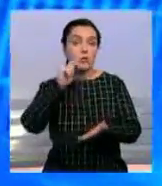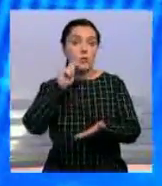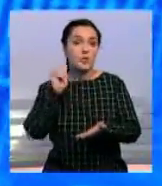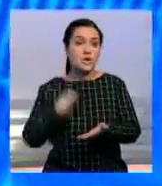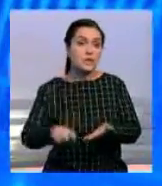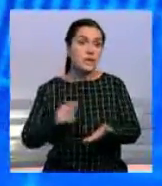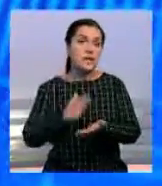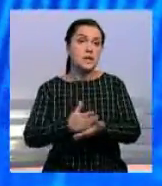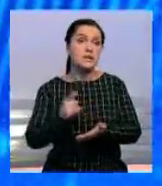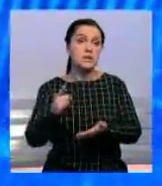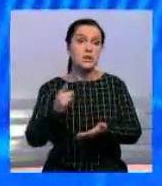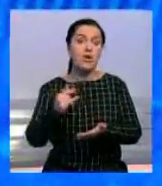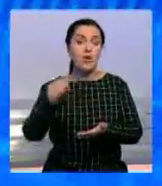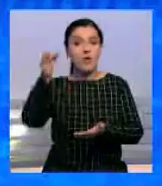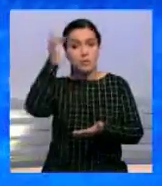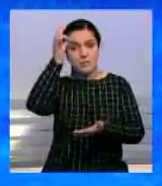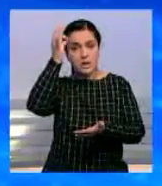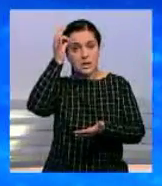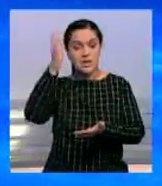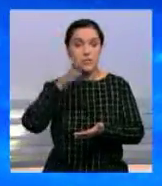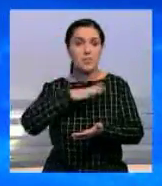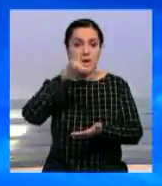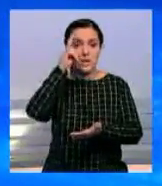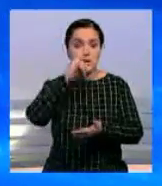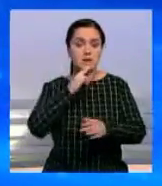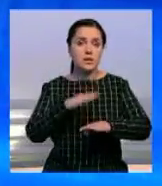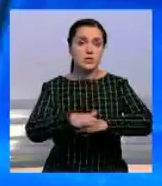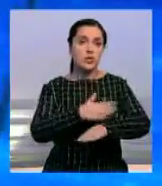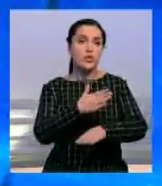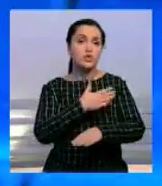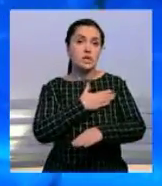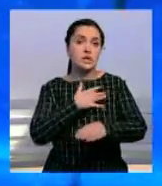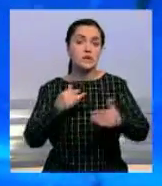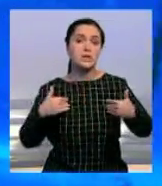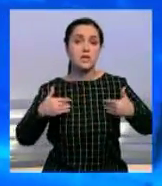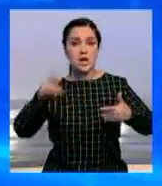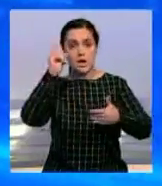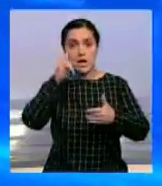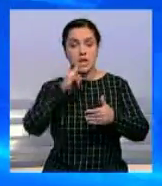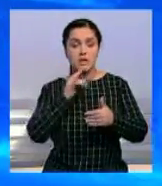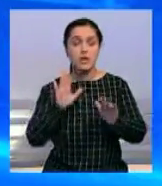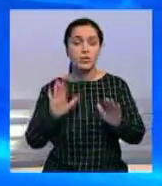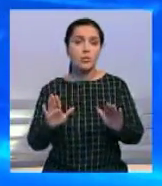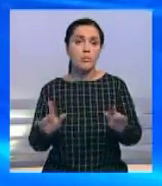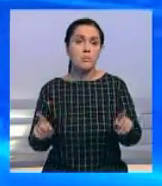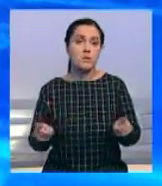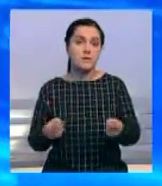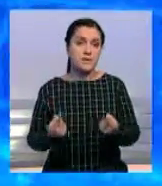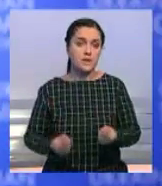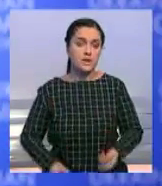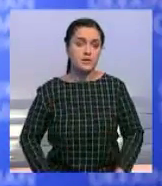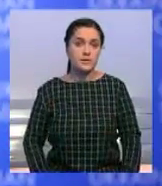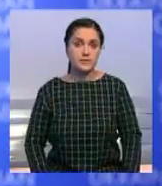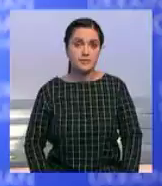Василий Василашко поэтично вспоминает гостеприимство казахского народа и желает нашей стране только процветания.